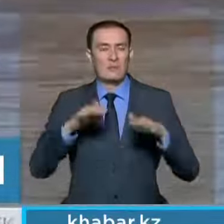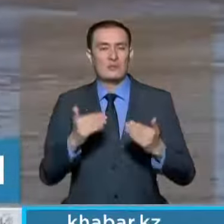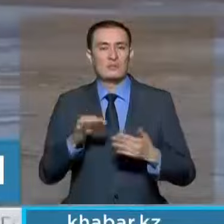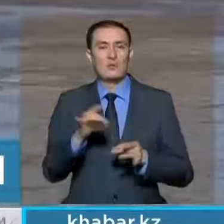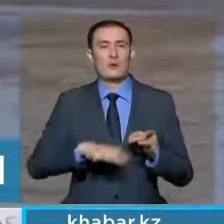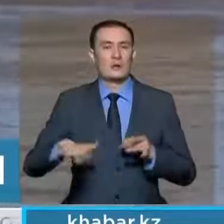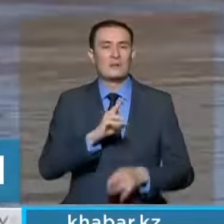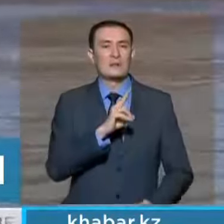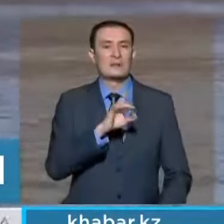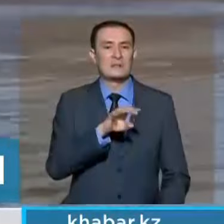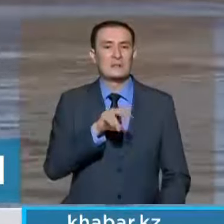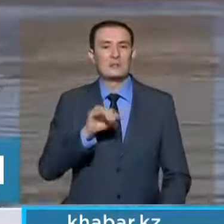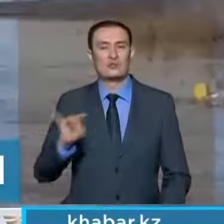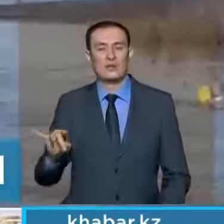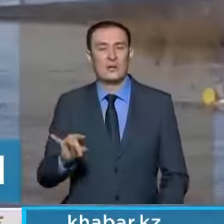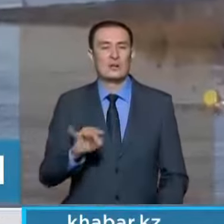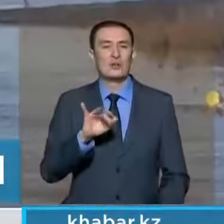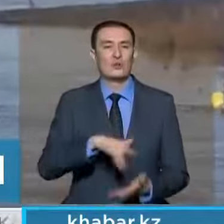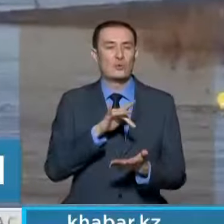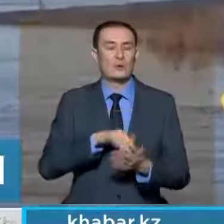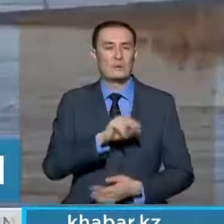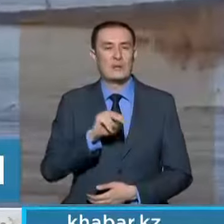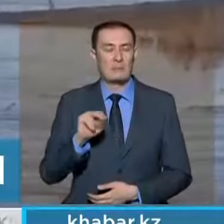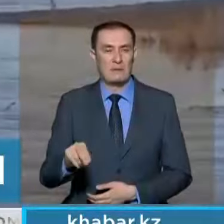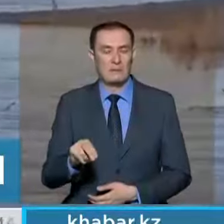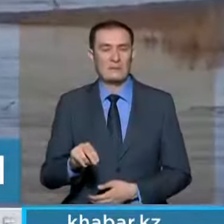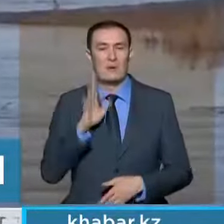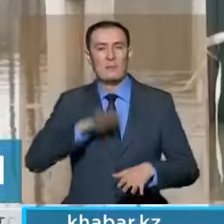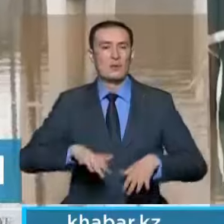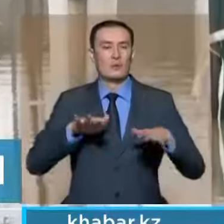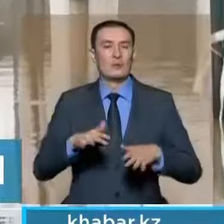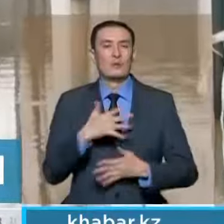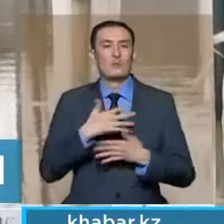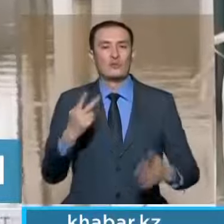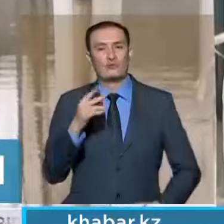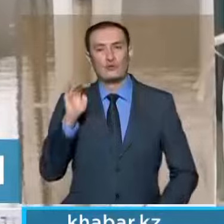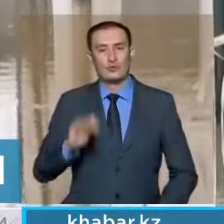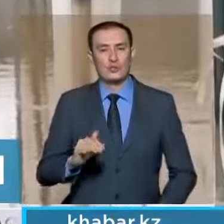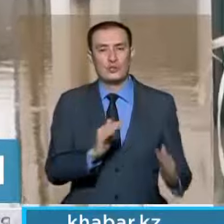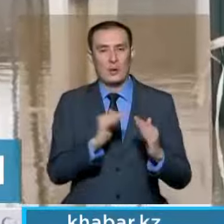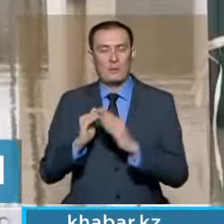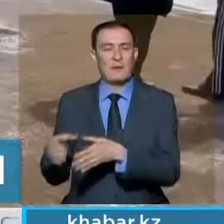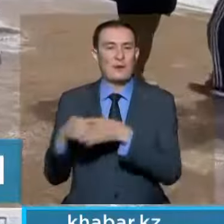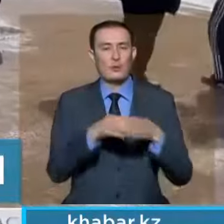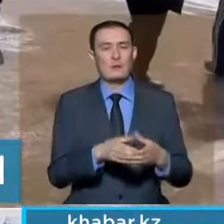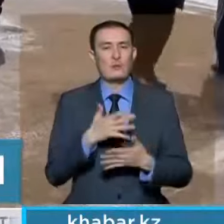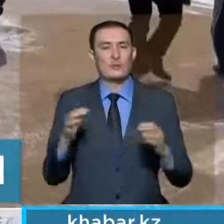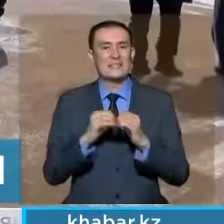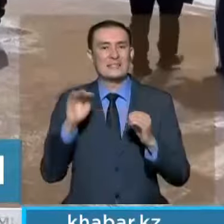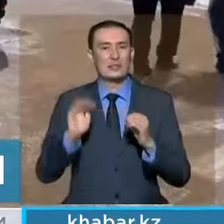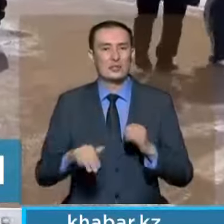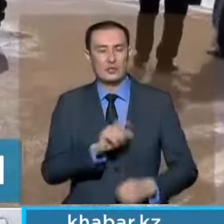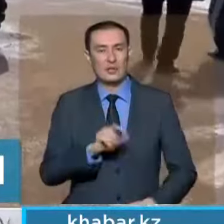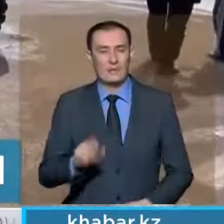по районам Кызылжар, Есиль, Шалакына и города Петропавловска. Потоплены более 2000 жилых домов, эвакуировано свыше 10